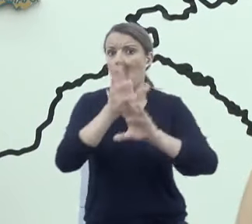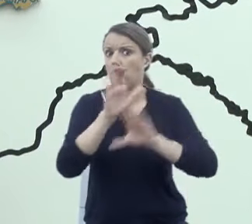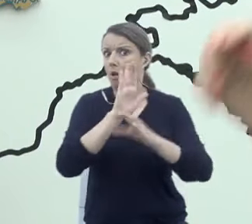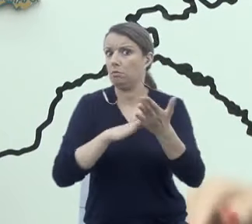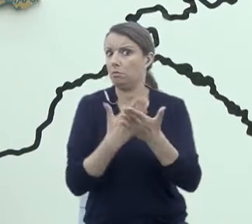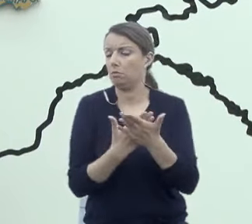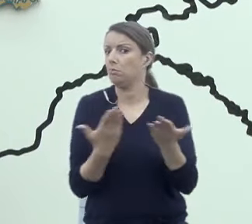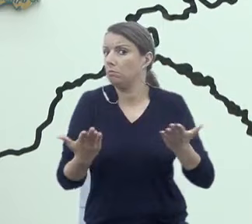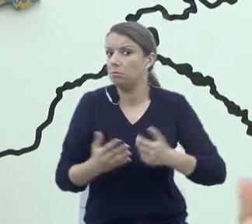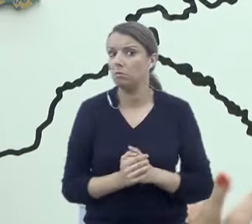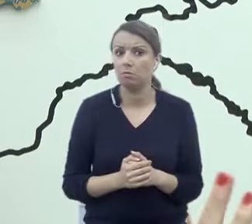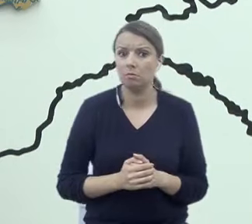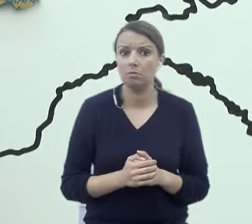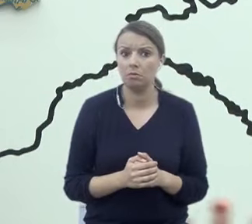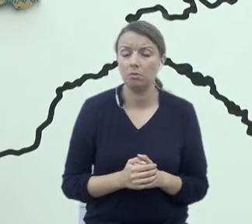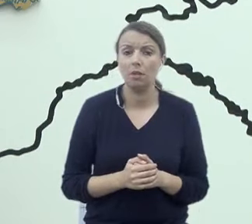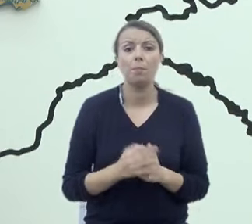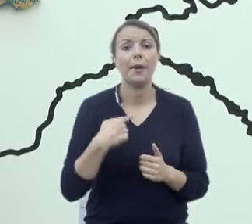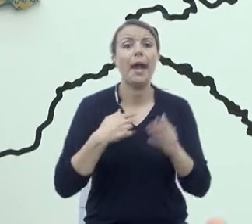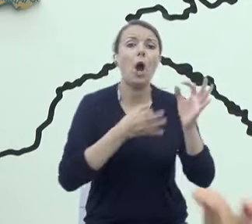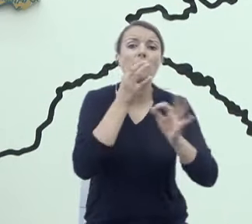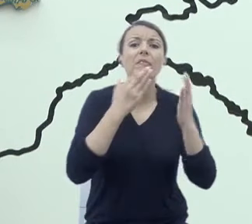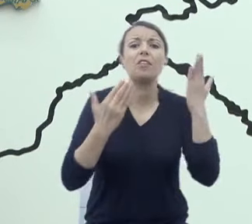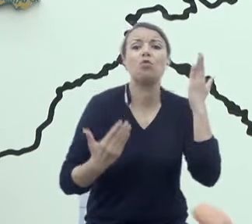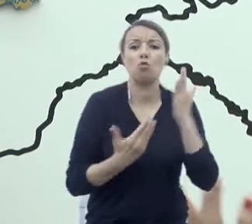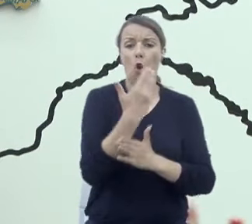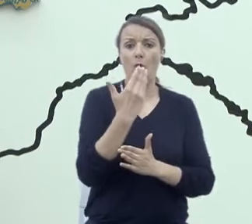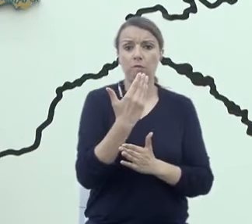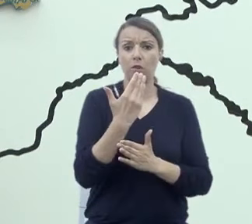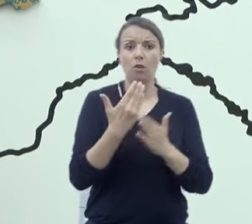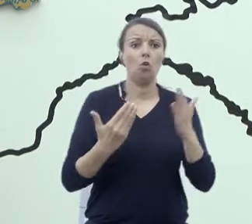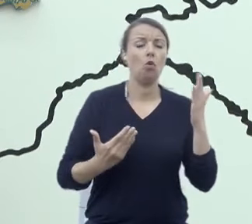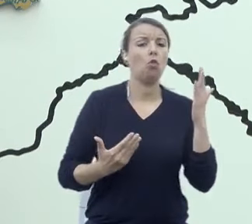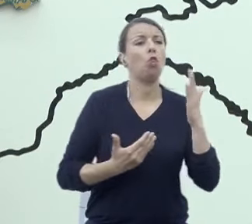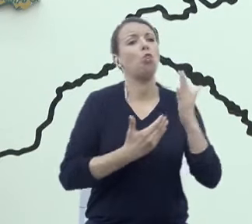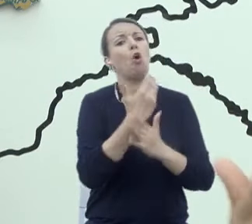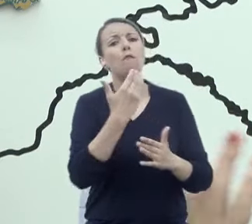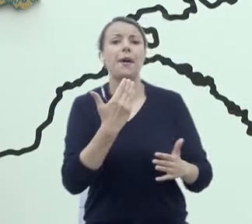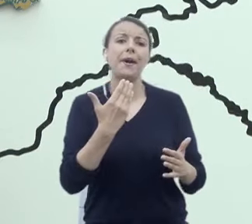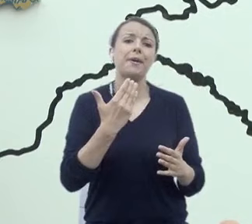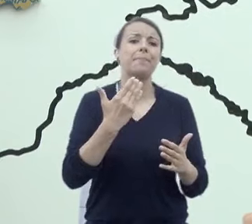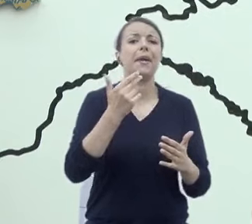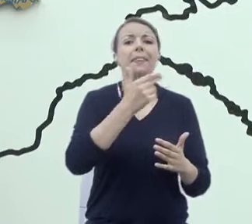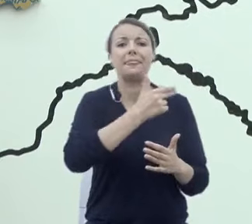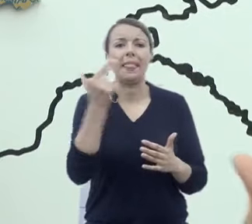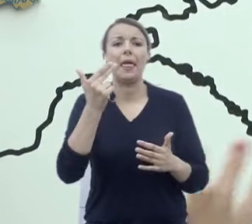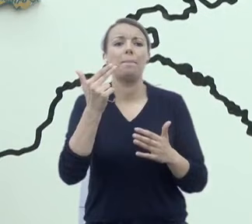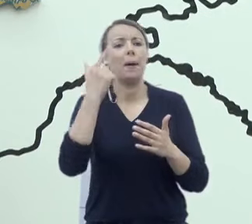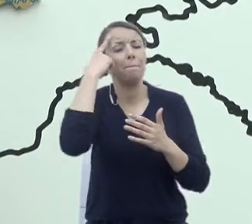tutaj w rozmowie mówiłam o takim tym nowym nurcie, tak, podejściu, takiej modzie w podejściu do pamięci, czyli takim